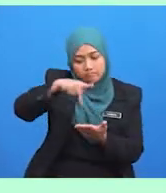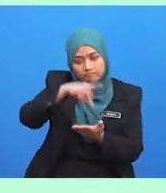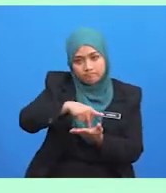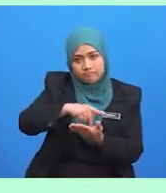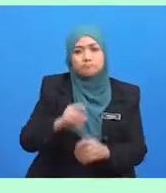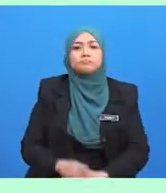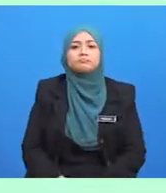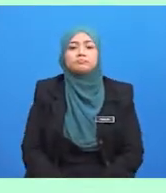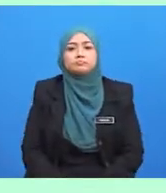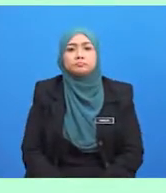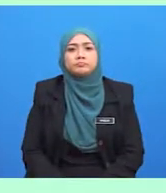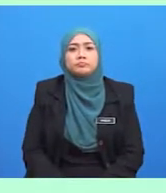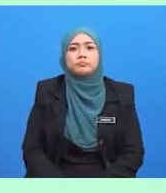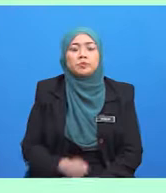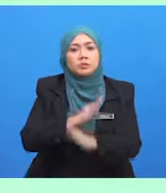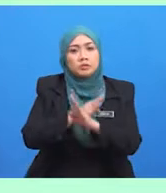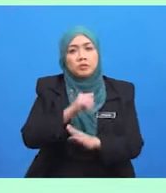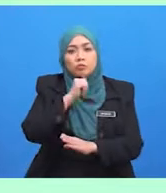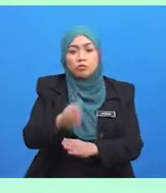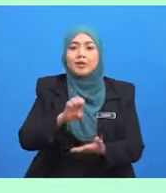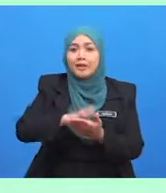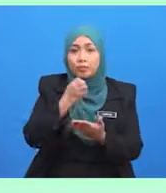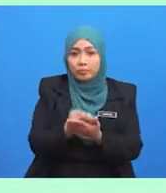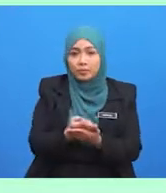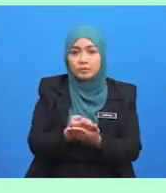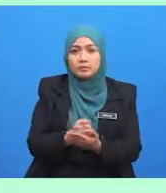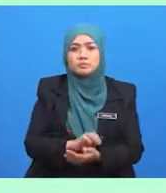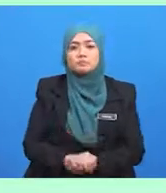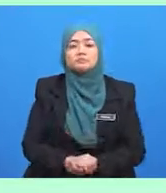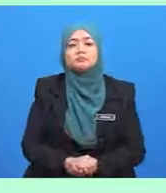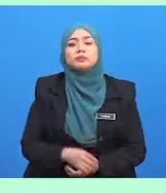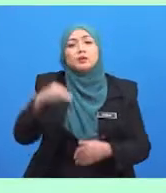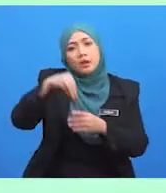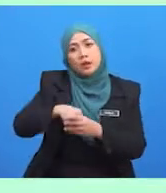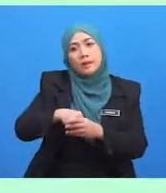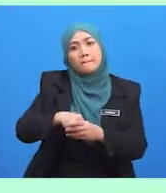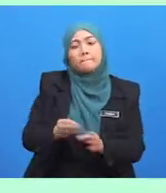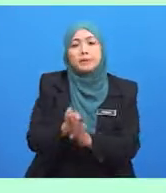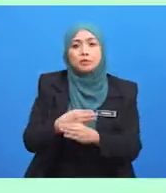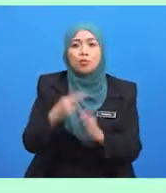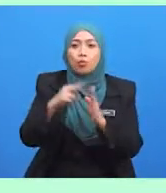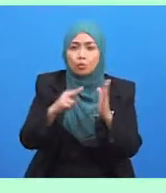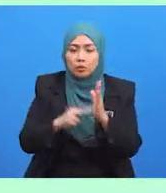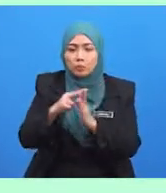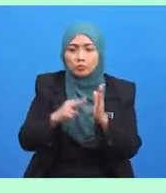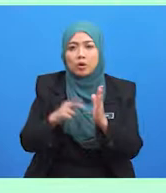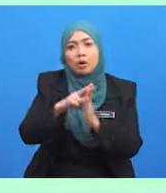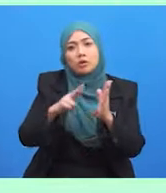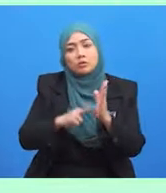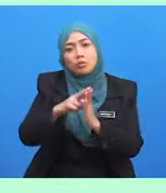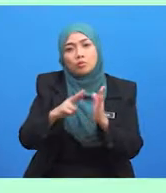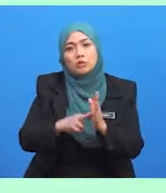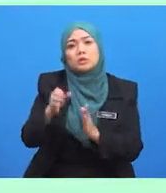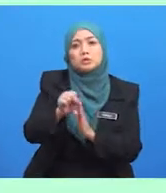Sekatan bukan ekonomi ialah sekatan yang dikenakan dalam bentuk undang-undang, peraturan atau syarat-syarat